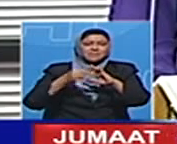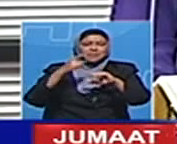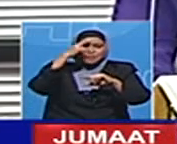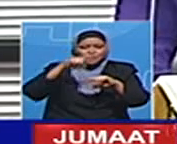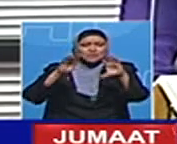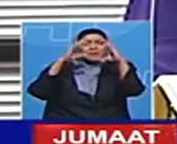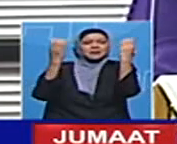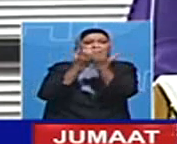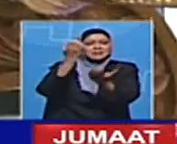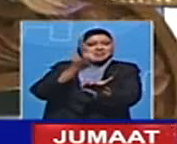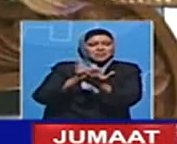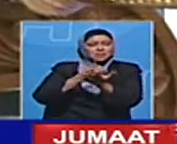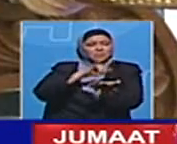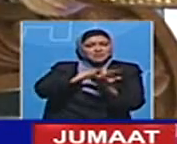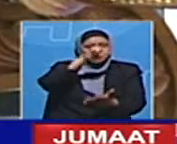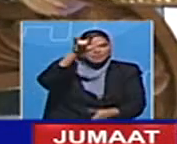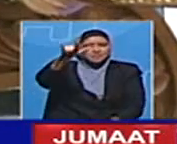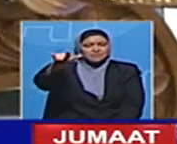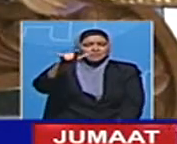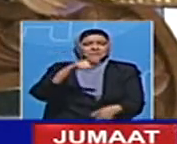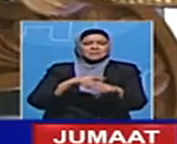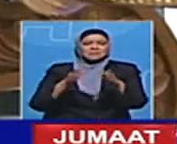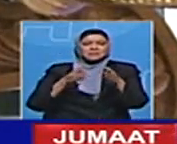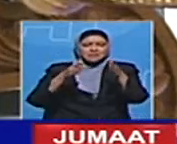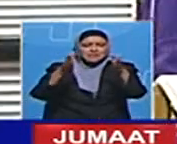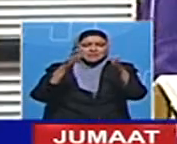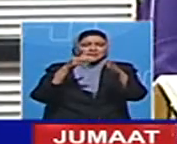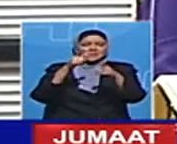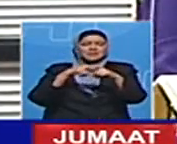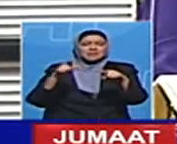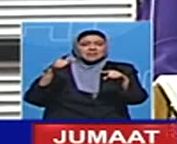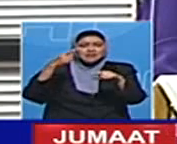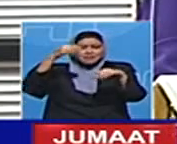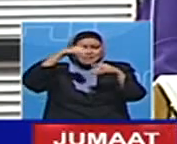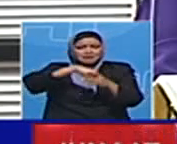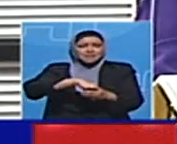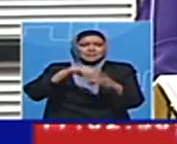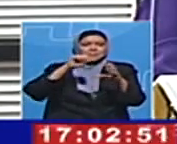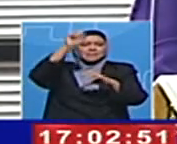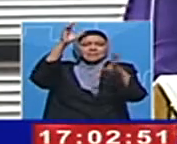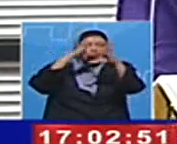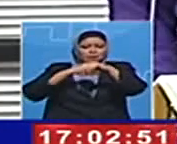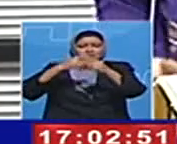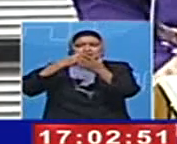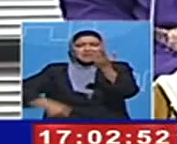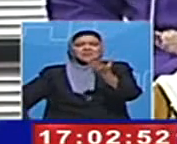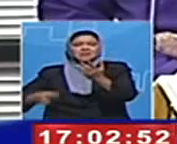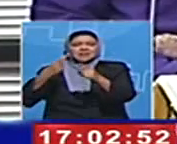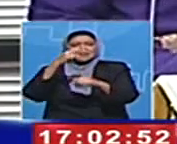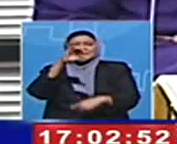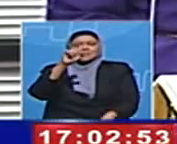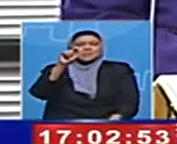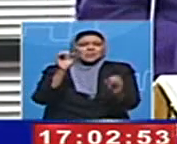ekonomi bagi laluan rural air Services dikecualikan daripada GST